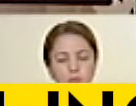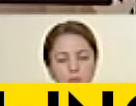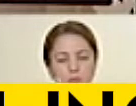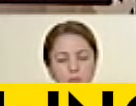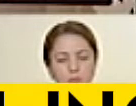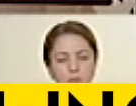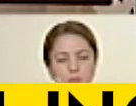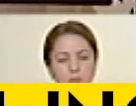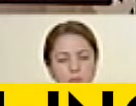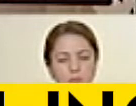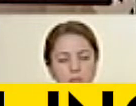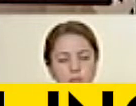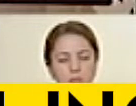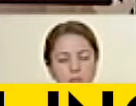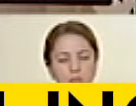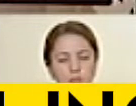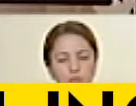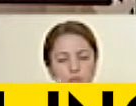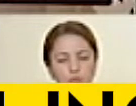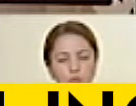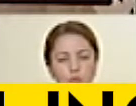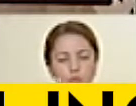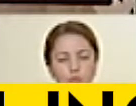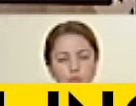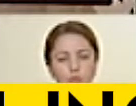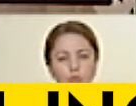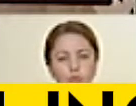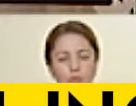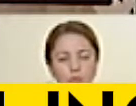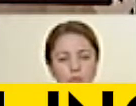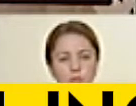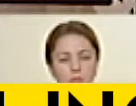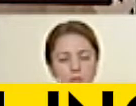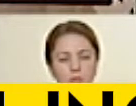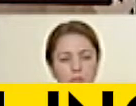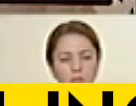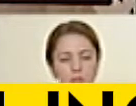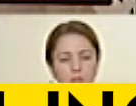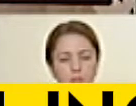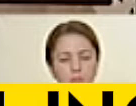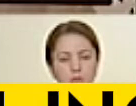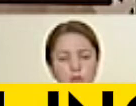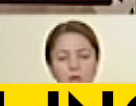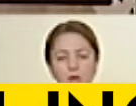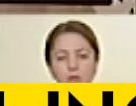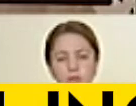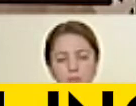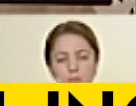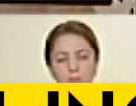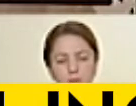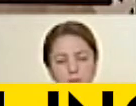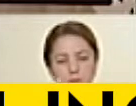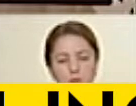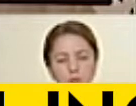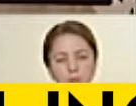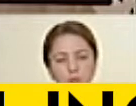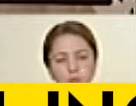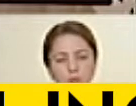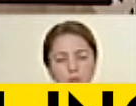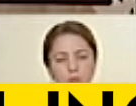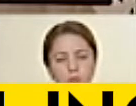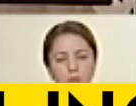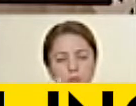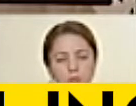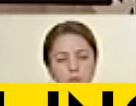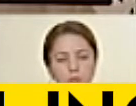belgilanadi. Hamda ana shu yuk tashish hajmi ma'lum vaqtda ma'lum masofaga tashilgan yuk miqdori hisoblanadi. Ya'ni